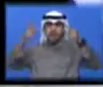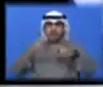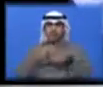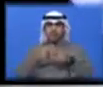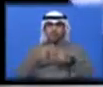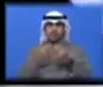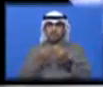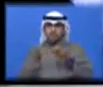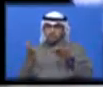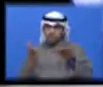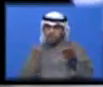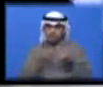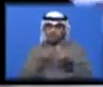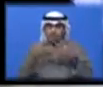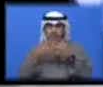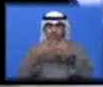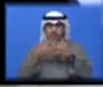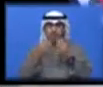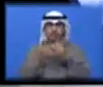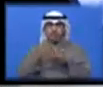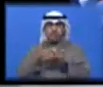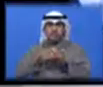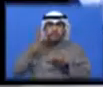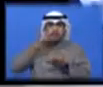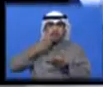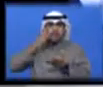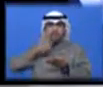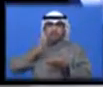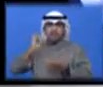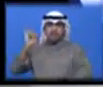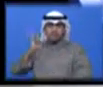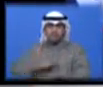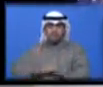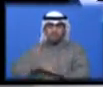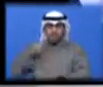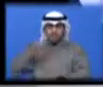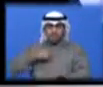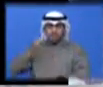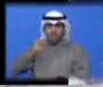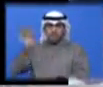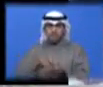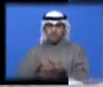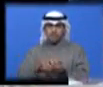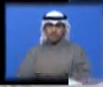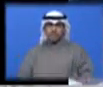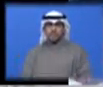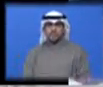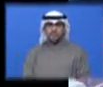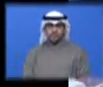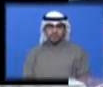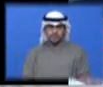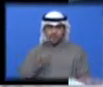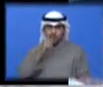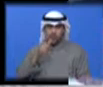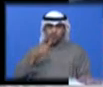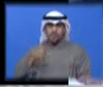وذلك لمشاركة أشقائنا الإماراتيين أعيادهم الوطنية. لكي نرد الجميل لأهلنا